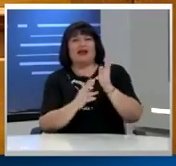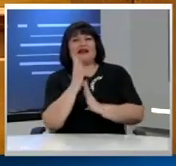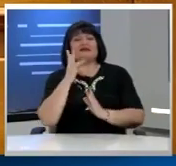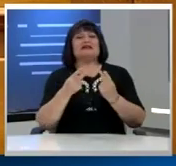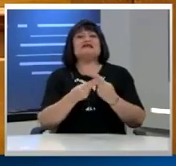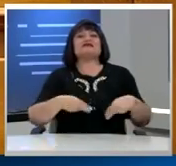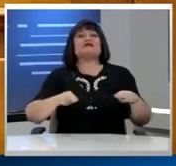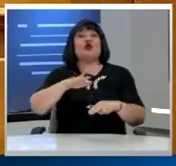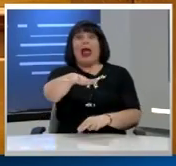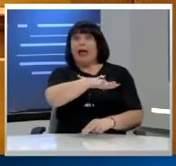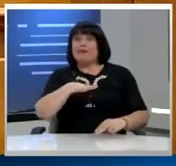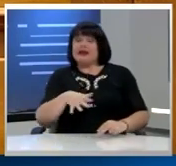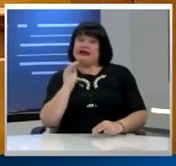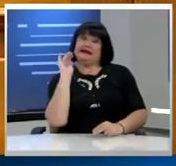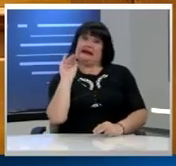2014, 22 Εβδόμου,